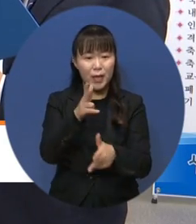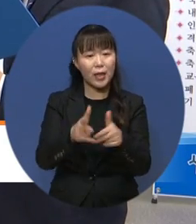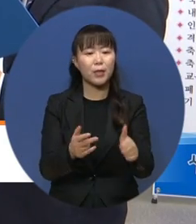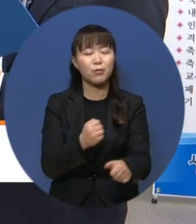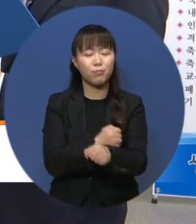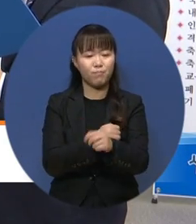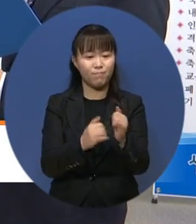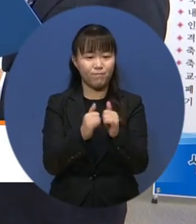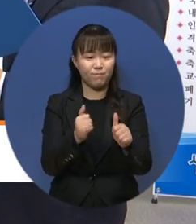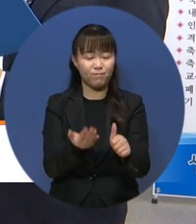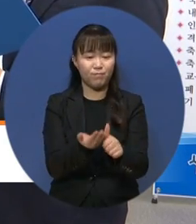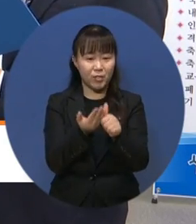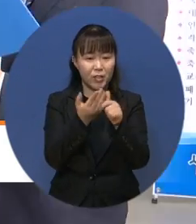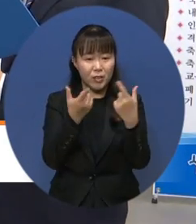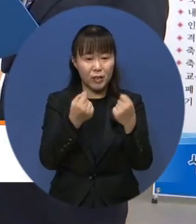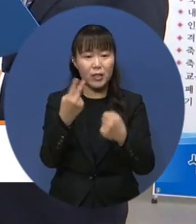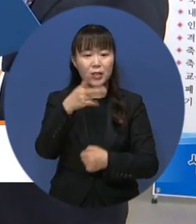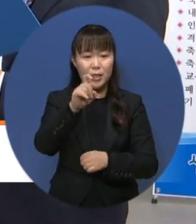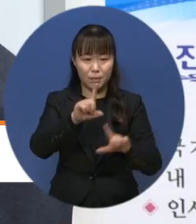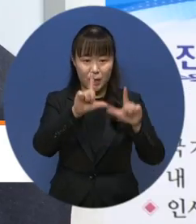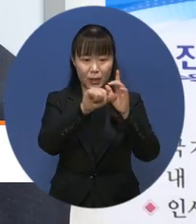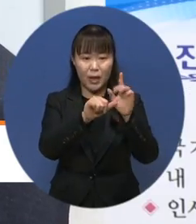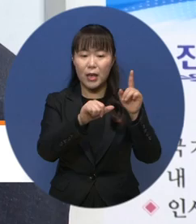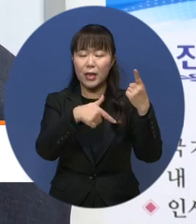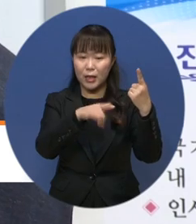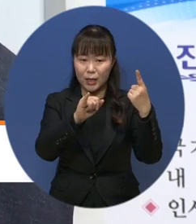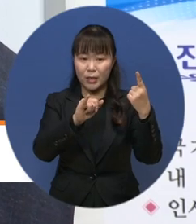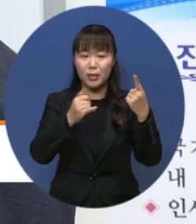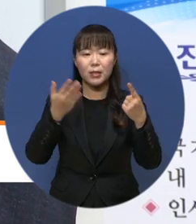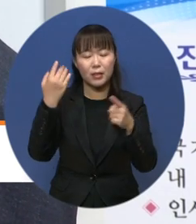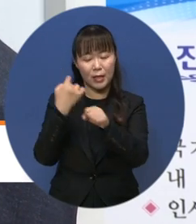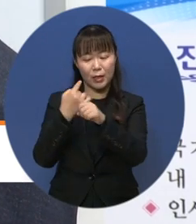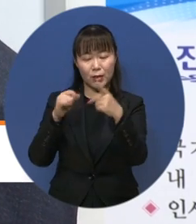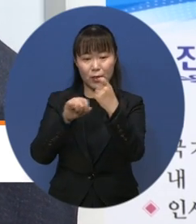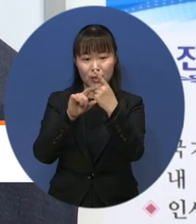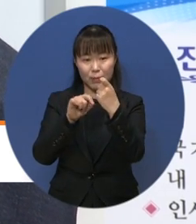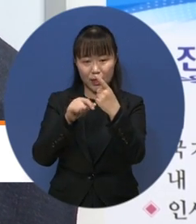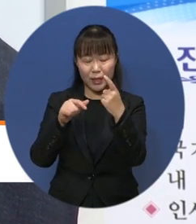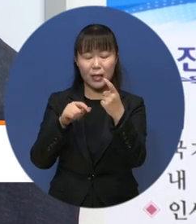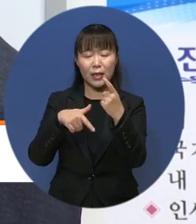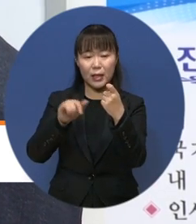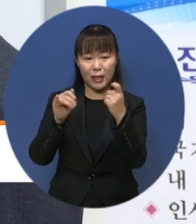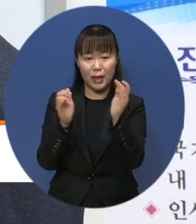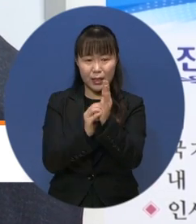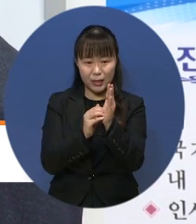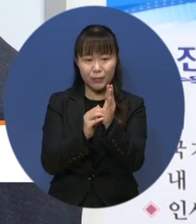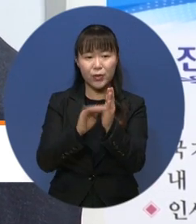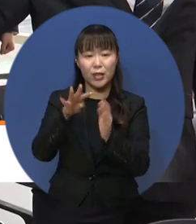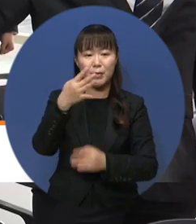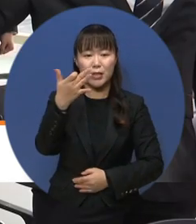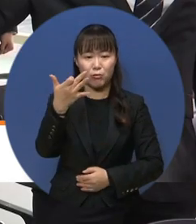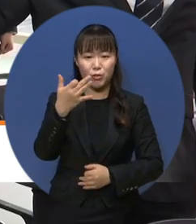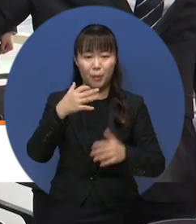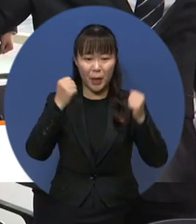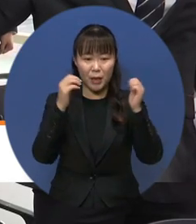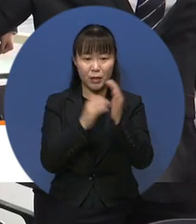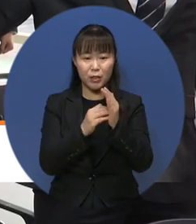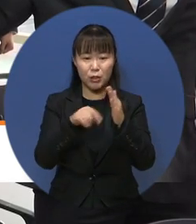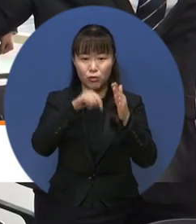사업으로 2010년 제1기를 시작으로 지난해 11기까지 419명이 수료했고 이